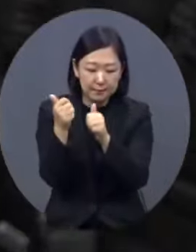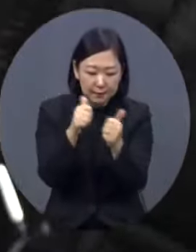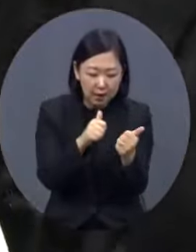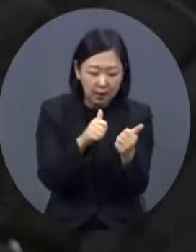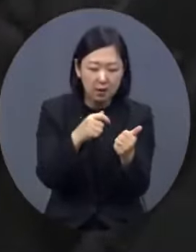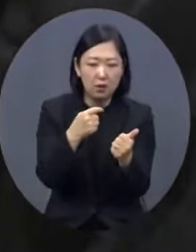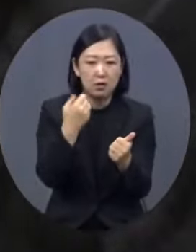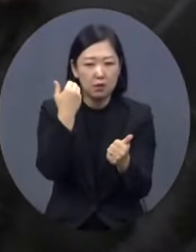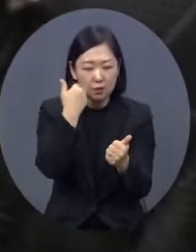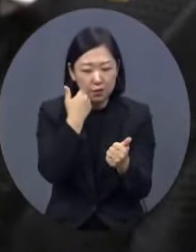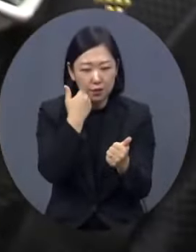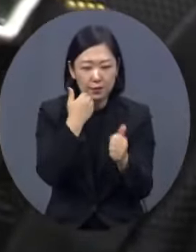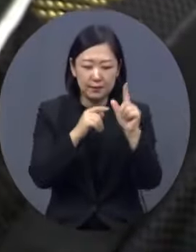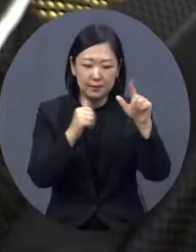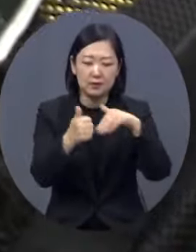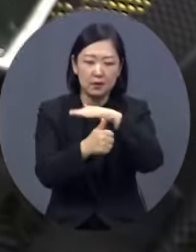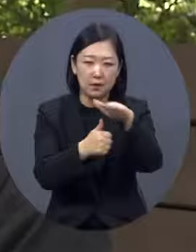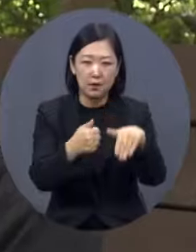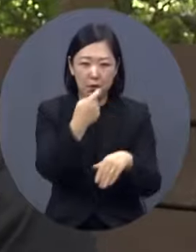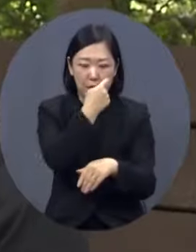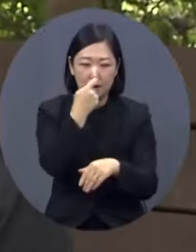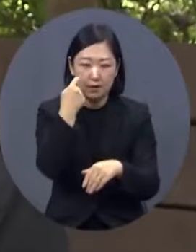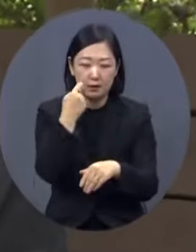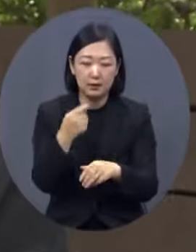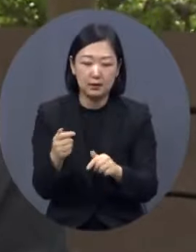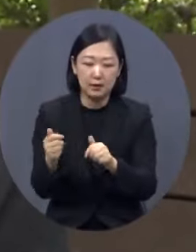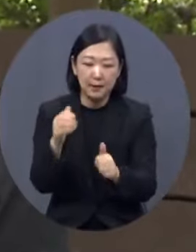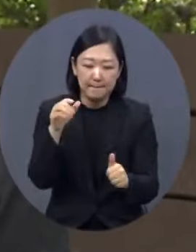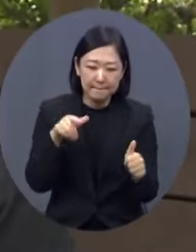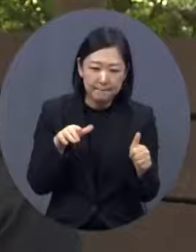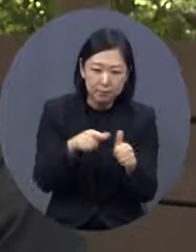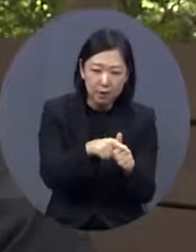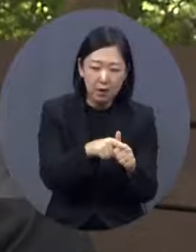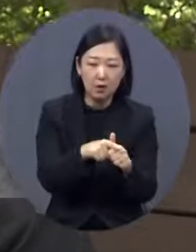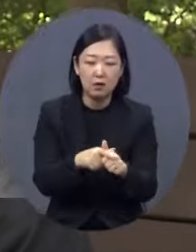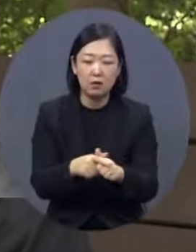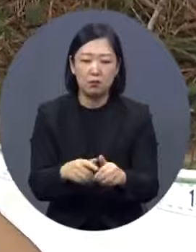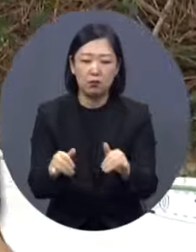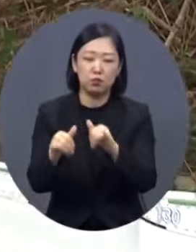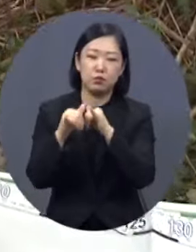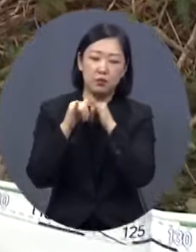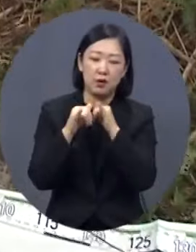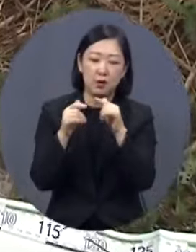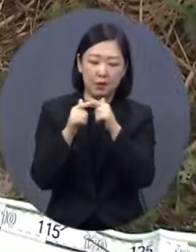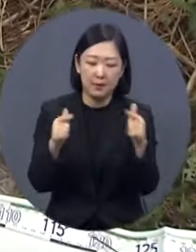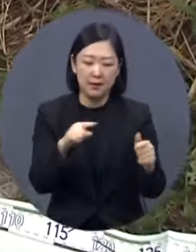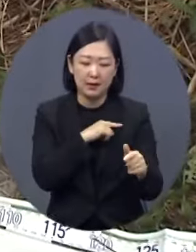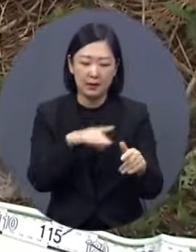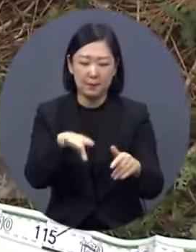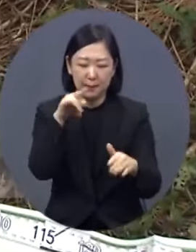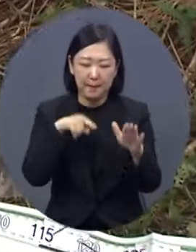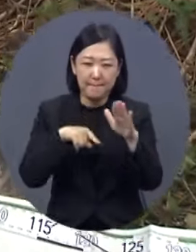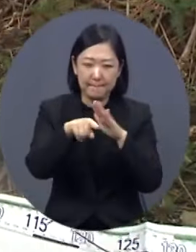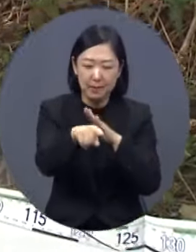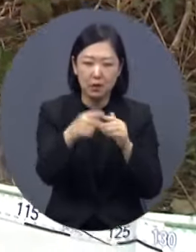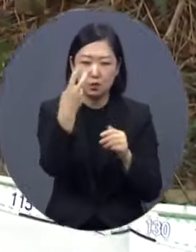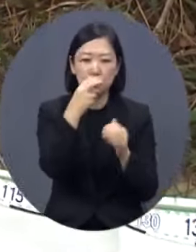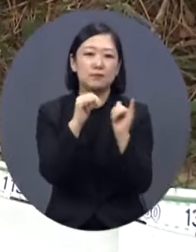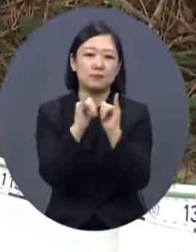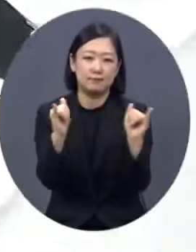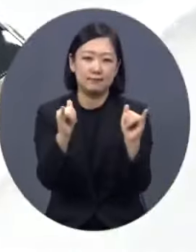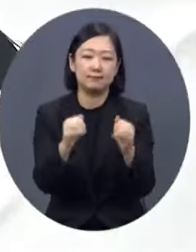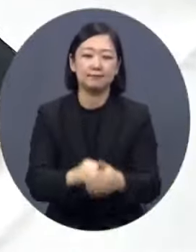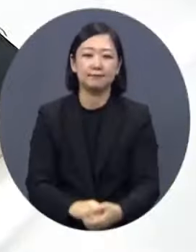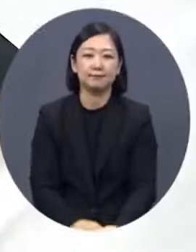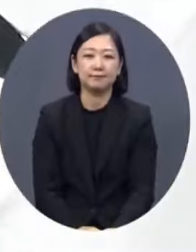살인 사건과 고독사 자살 등 사망자가 발생한 모든 현장에 가장 먼저 달려가는 검시 조사관들